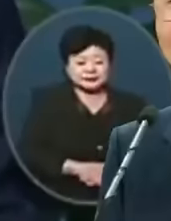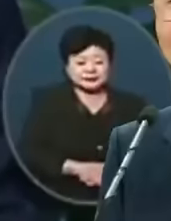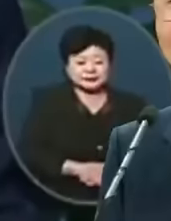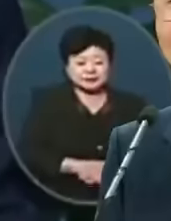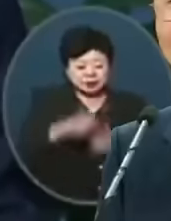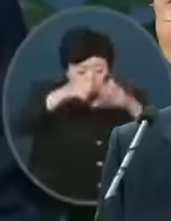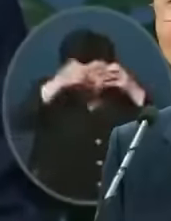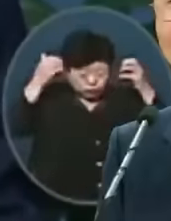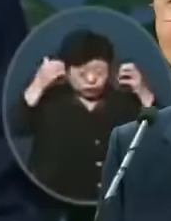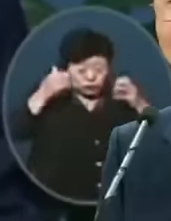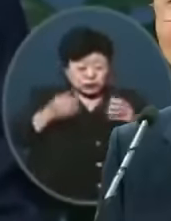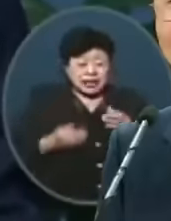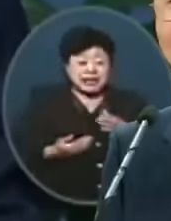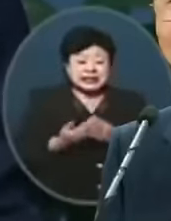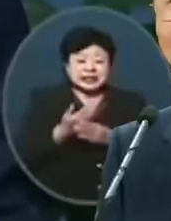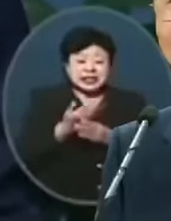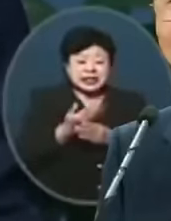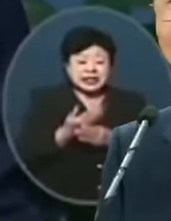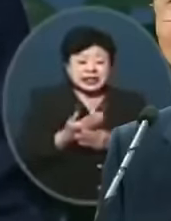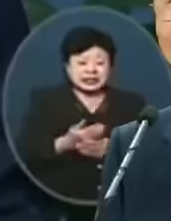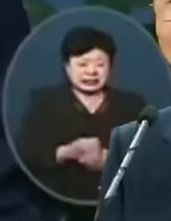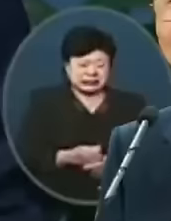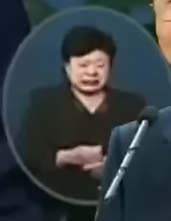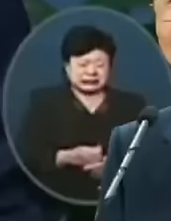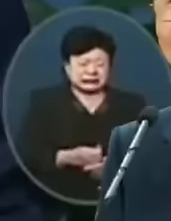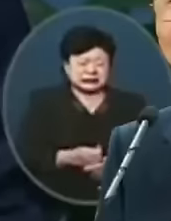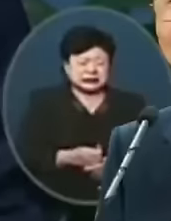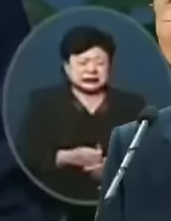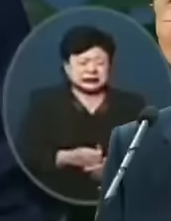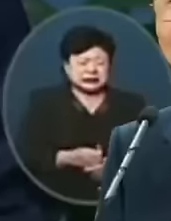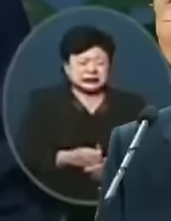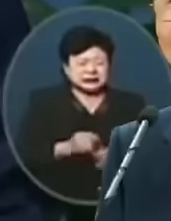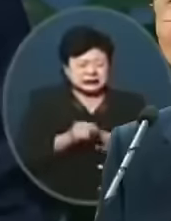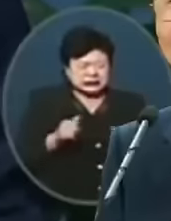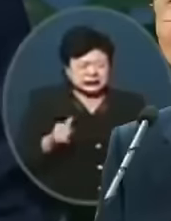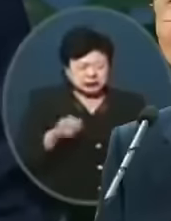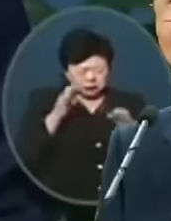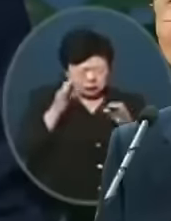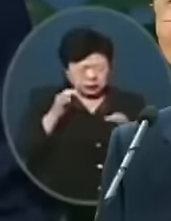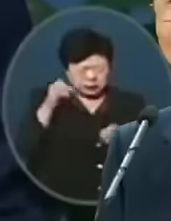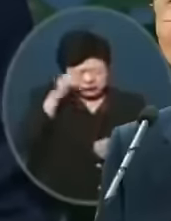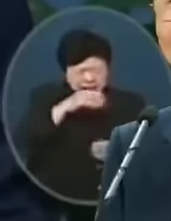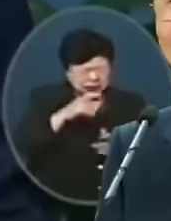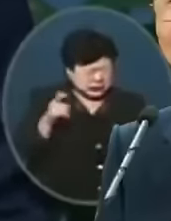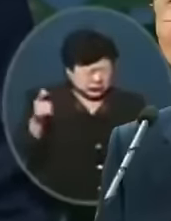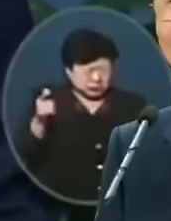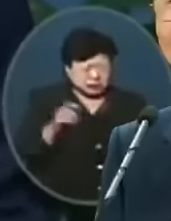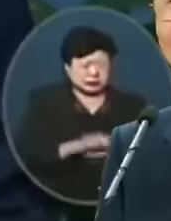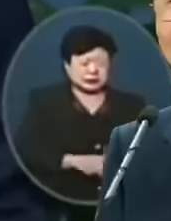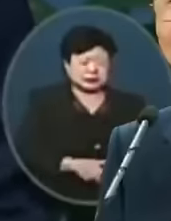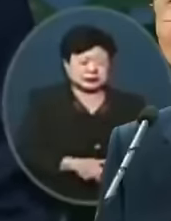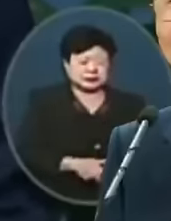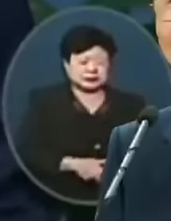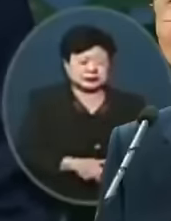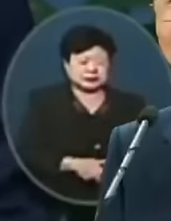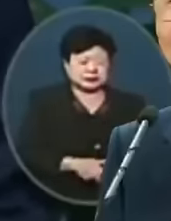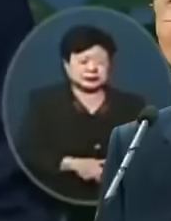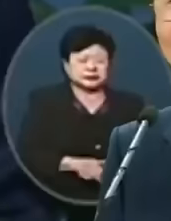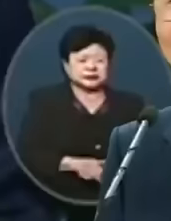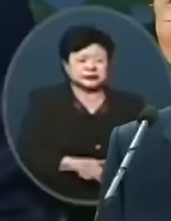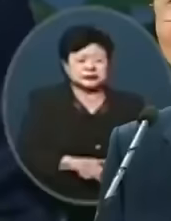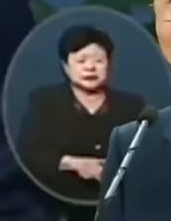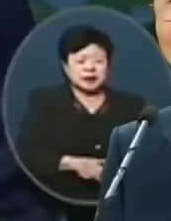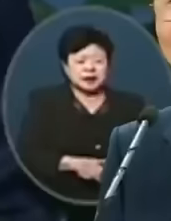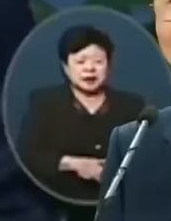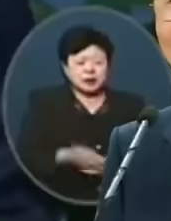중동에 일어나고 있는 난민들을 그냥 보고 넘길 수는 없을 것입니다. 우리에게